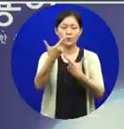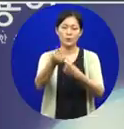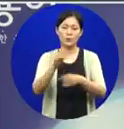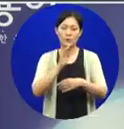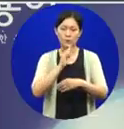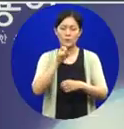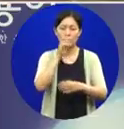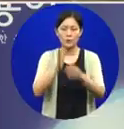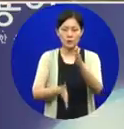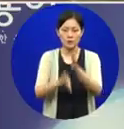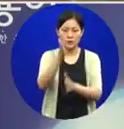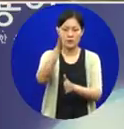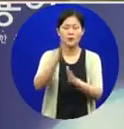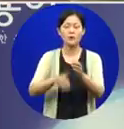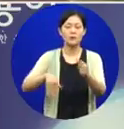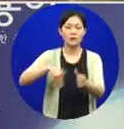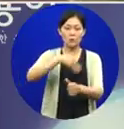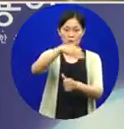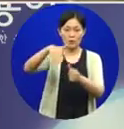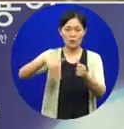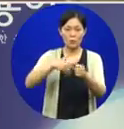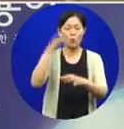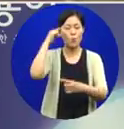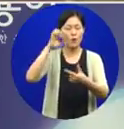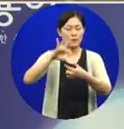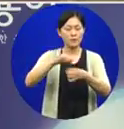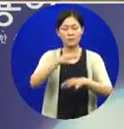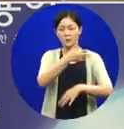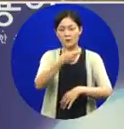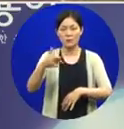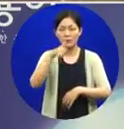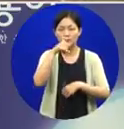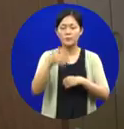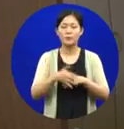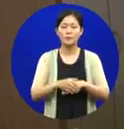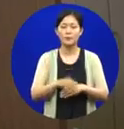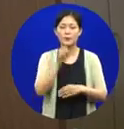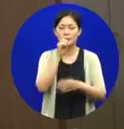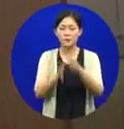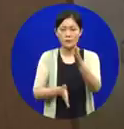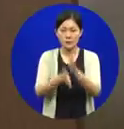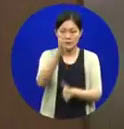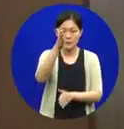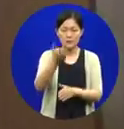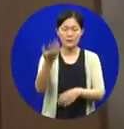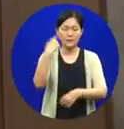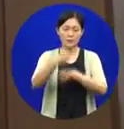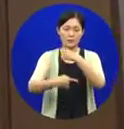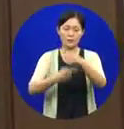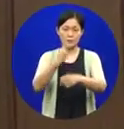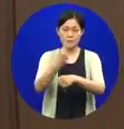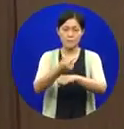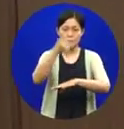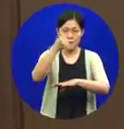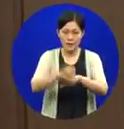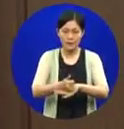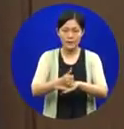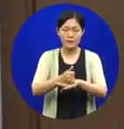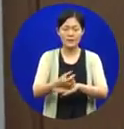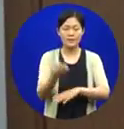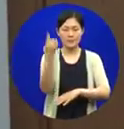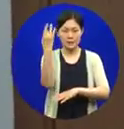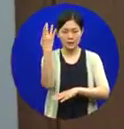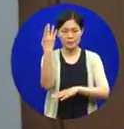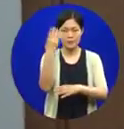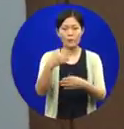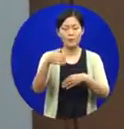얼굴이라고 할 텐데요. 용인시가 도시경관에 관심을 기울이고 있습니다. 시가 지난 연말 2020 용인시